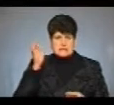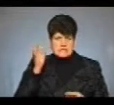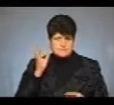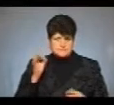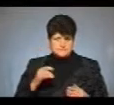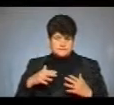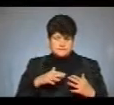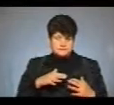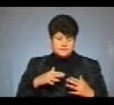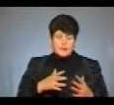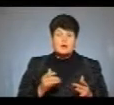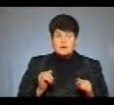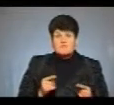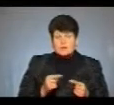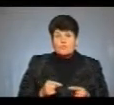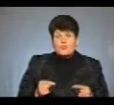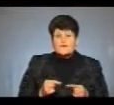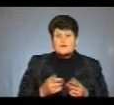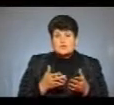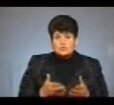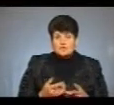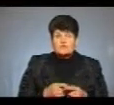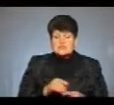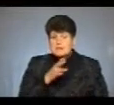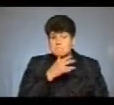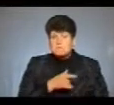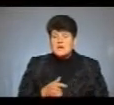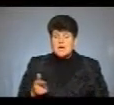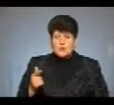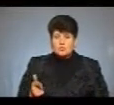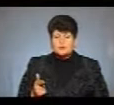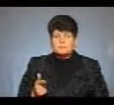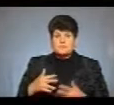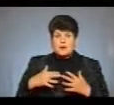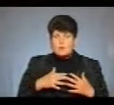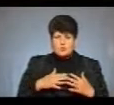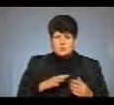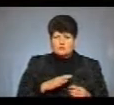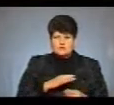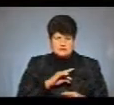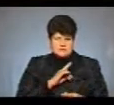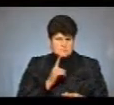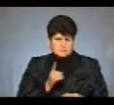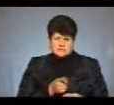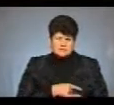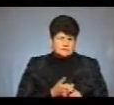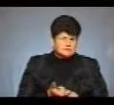військами Вермахтом. І, відповідно, в цей період бої набували дуже великого масштабу